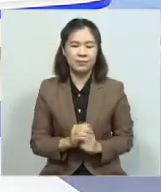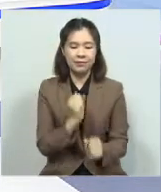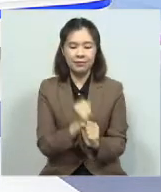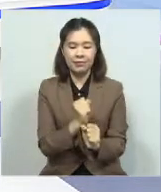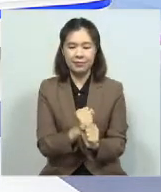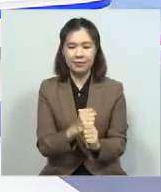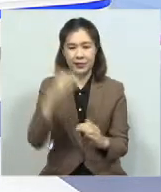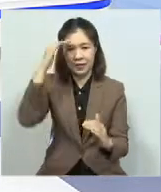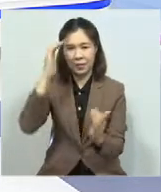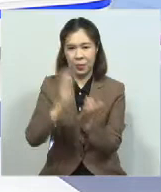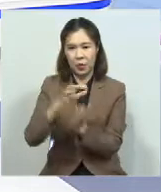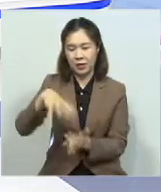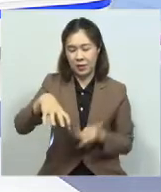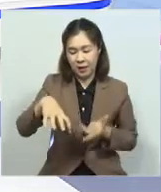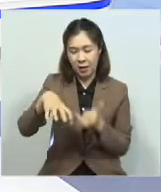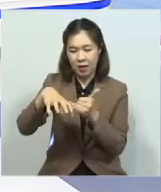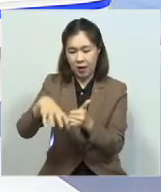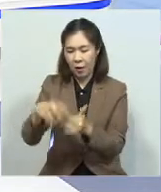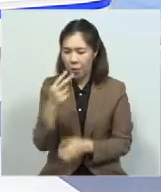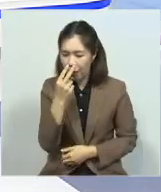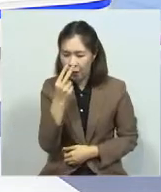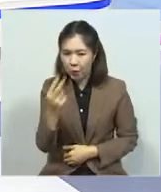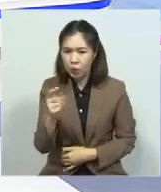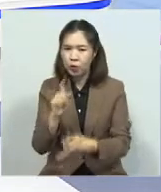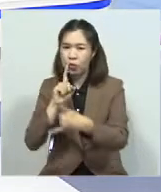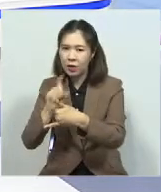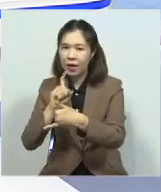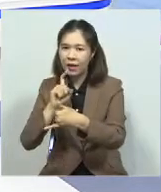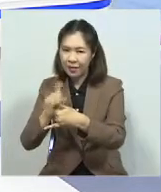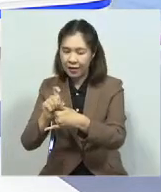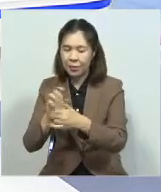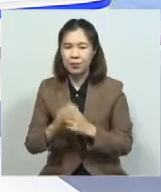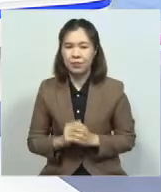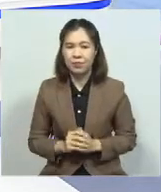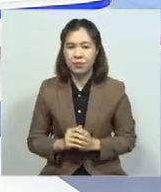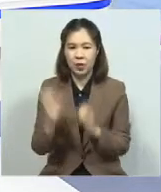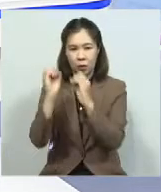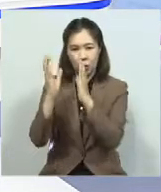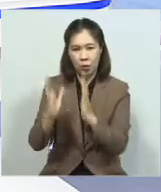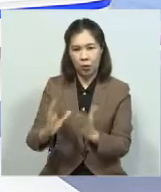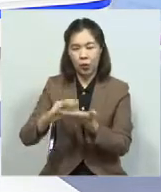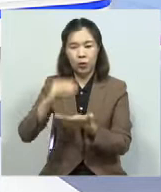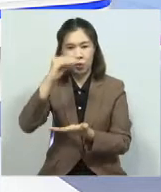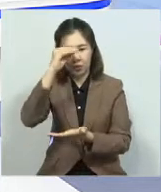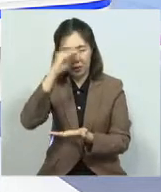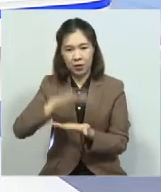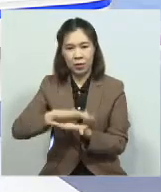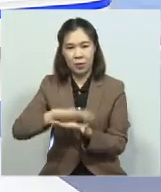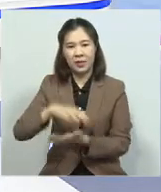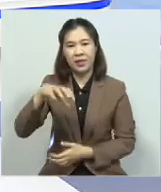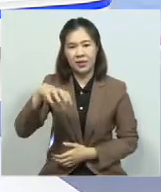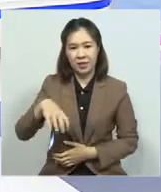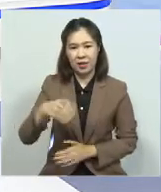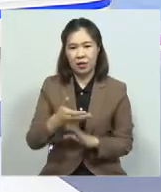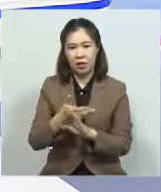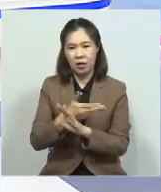นเทียนครับเพื่อดูการสอบสวนผู้ต้องหากลุ่มนี้รวมถึงสอบถามเรื่องราวที่เกิดขึ้นจากครูและนักเรียนโรงเรียนมัธยมวักษิน